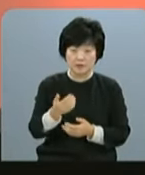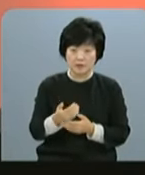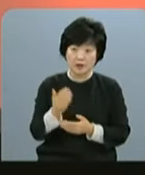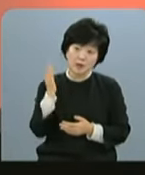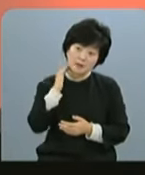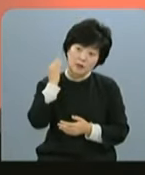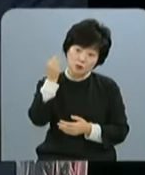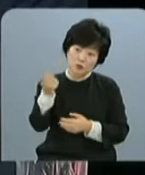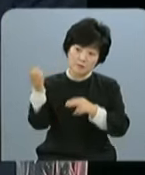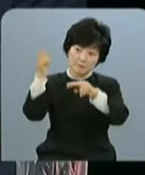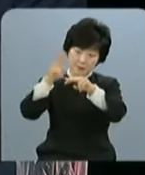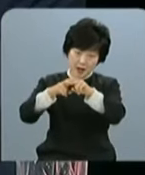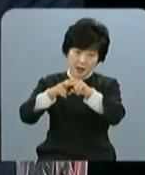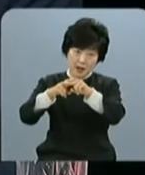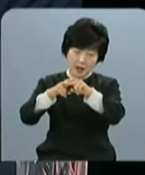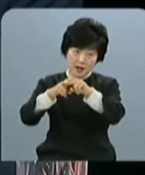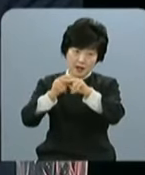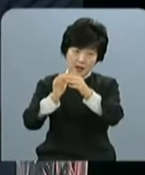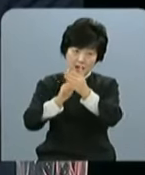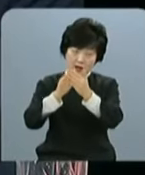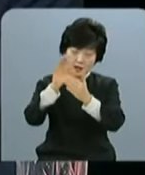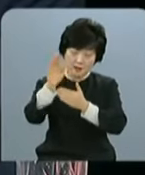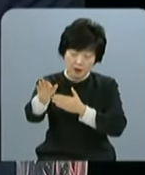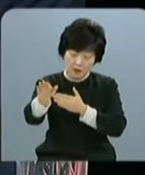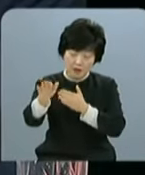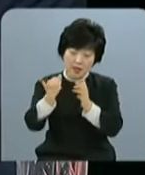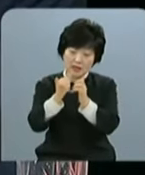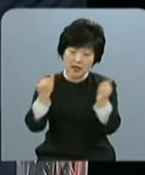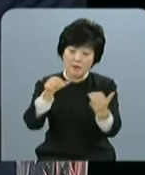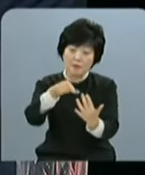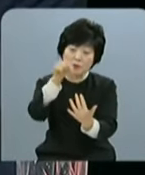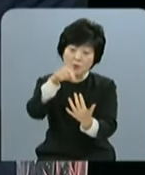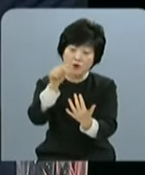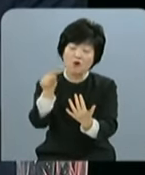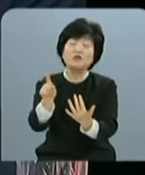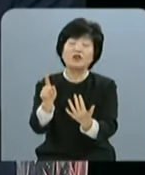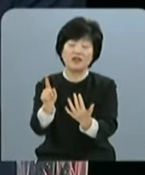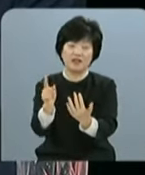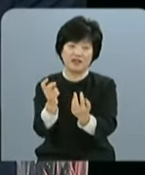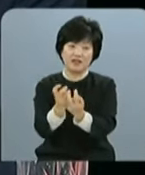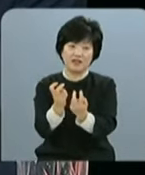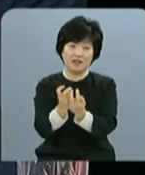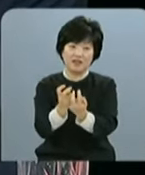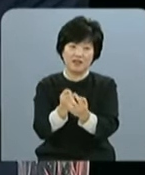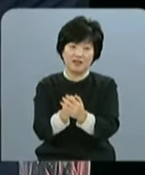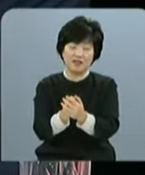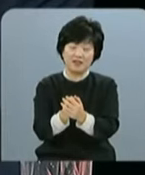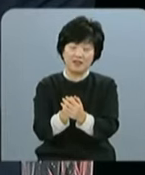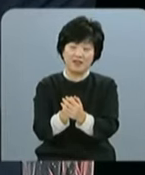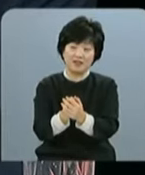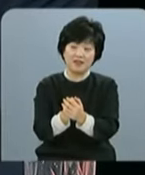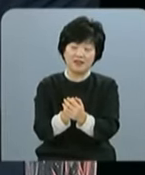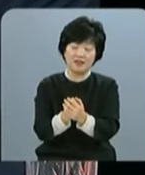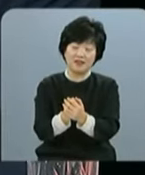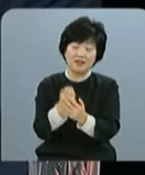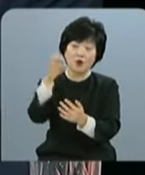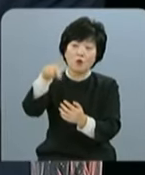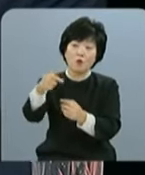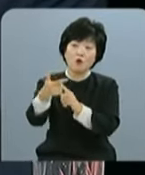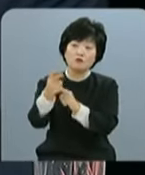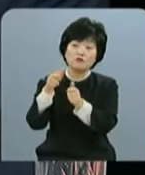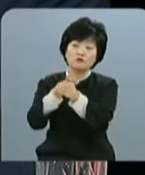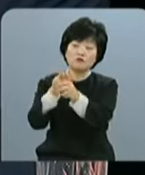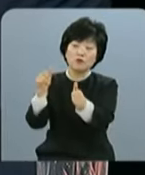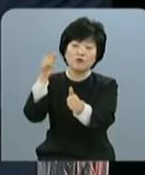대통령이 됐을 때 인사를 어떻게 할 것이냐. 좀 주관식이지만 우리 원 후보님이